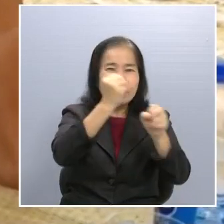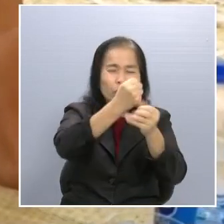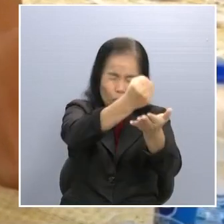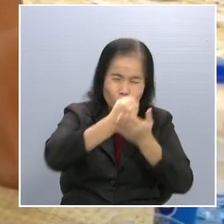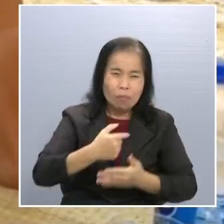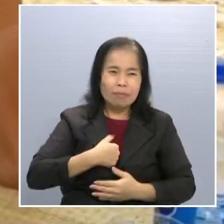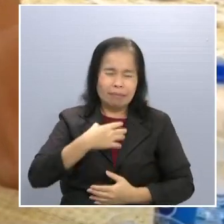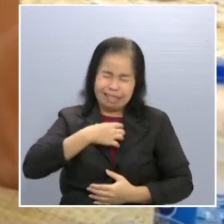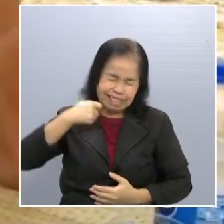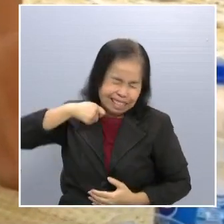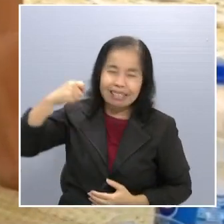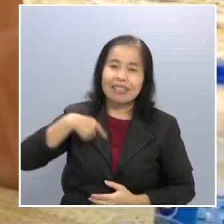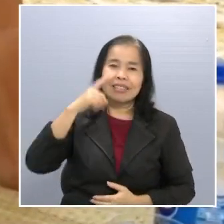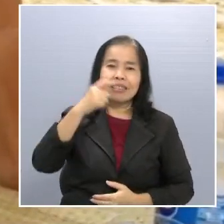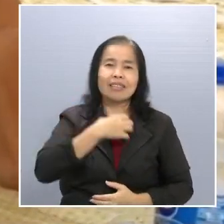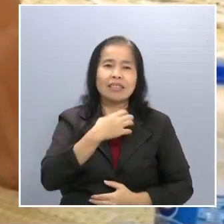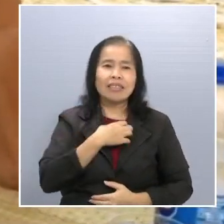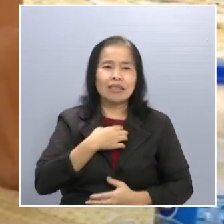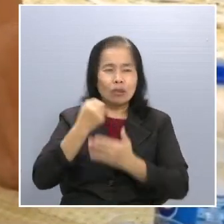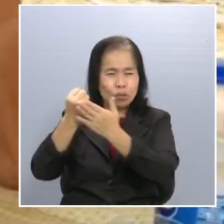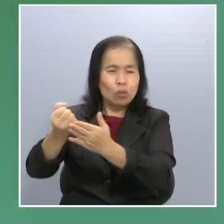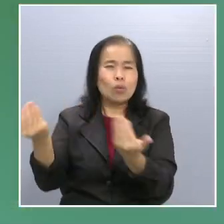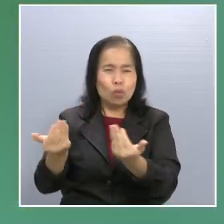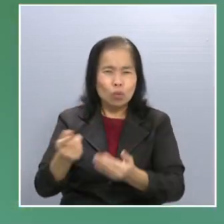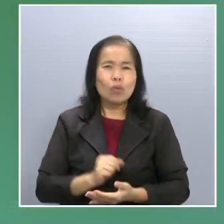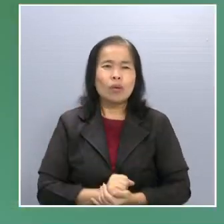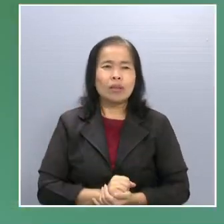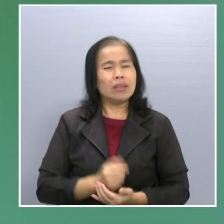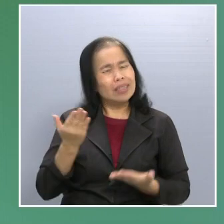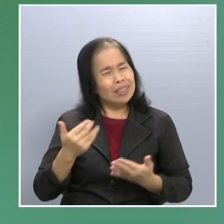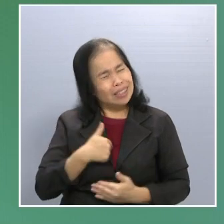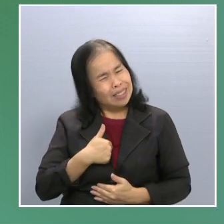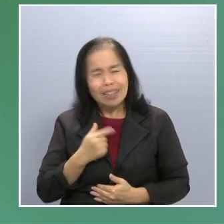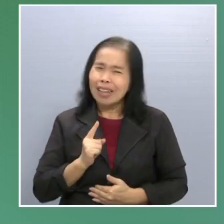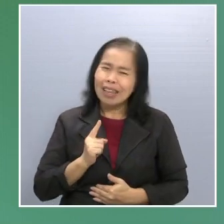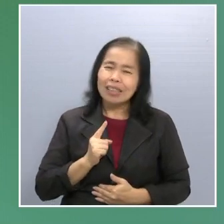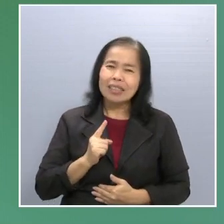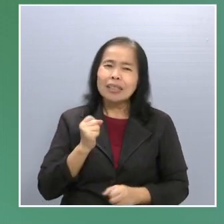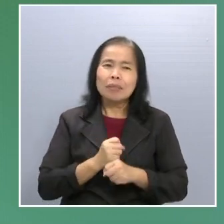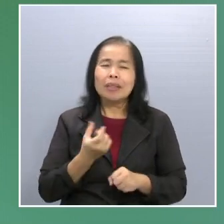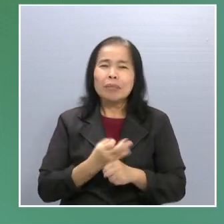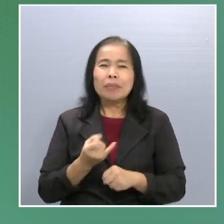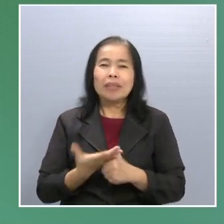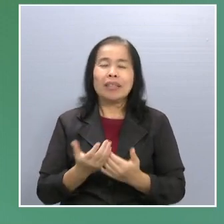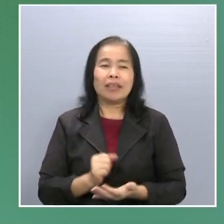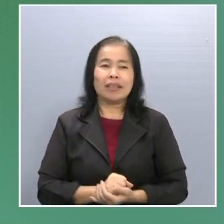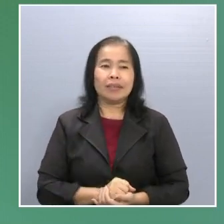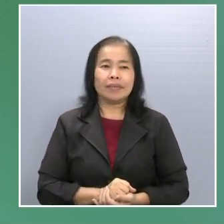าตัวตายอยู่แล้วไปช่วยลูกหรือยังไงใจเจ้าหน้าที่ไปทำอะไรดีเนี่ยท่านผู้ชมฮะ